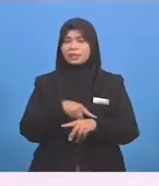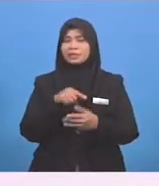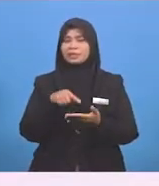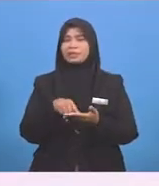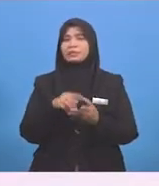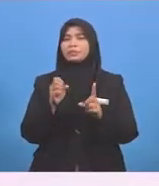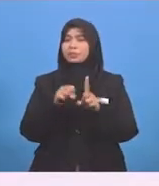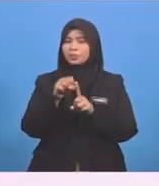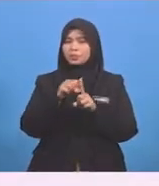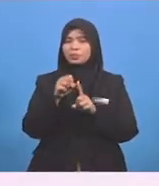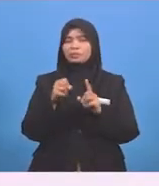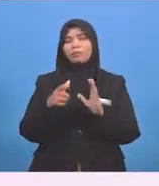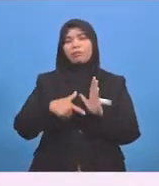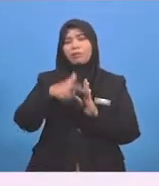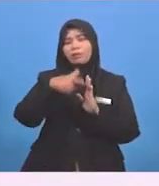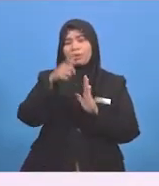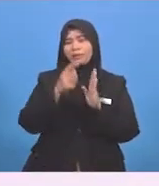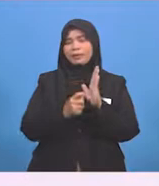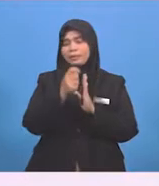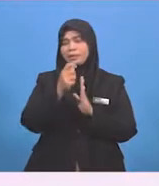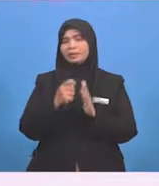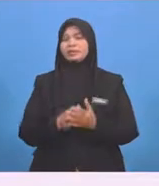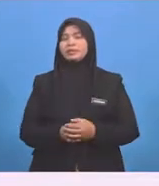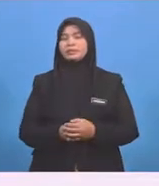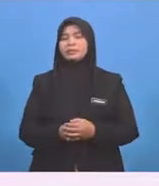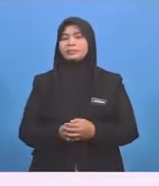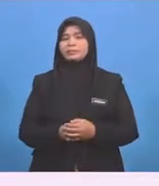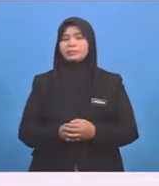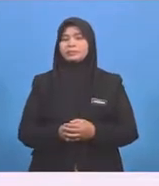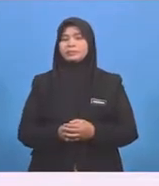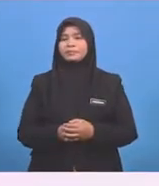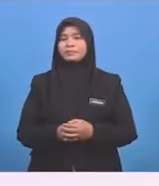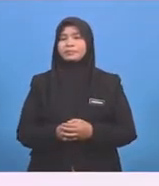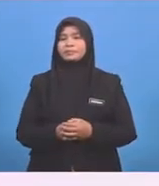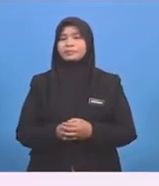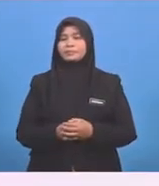makin bertambah. Tenaga kinetik molekul juga bertambah.